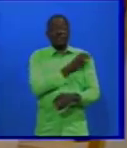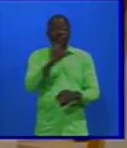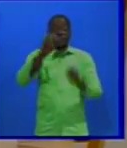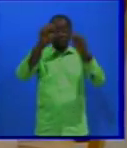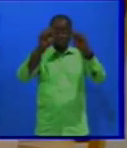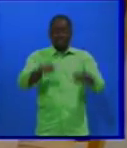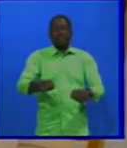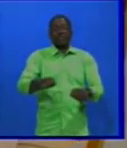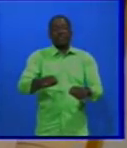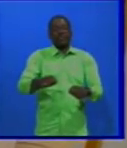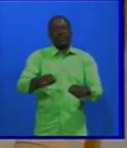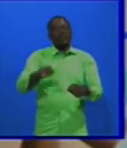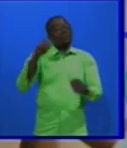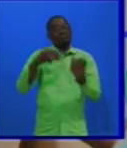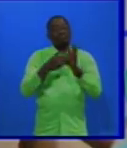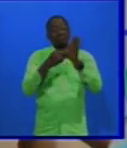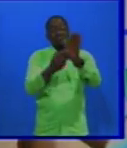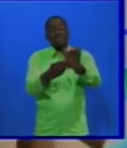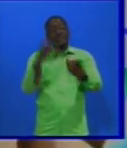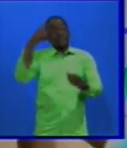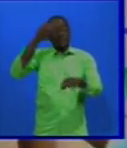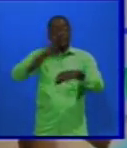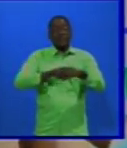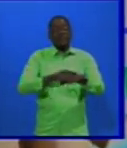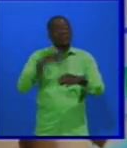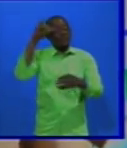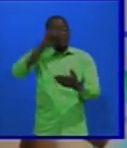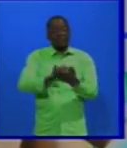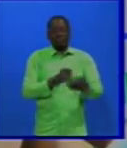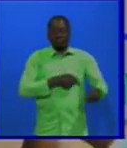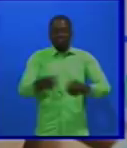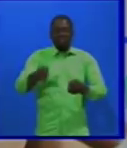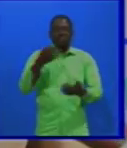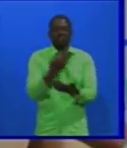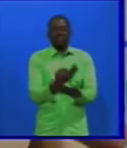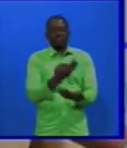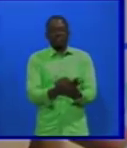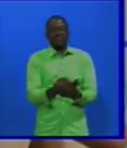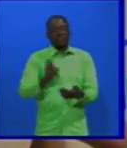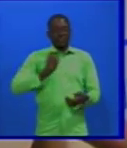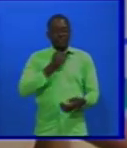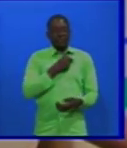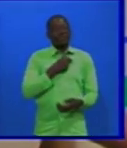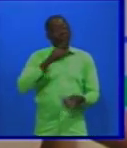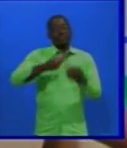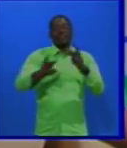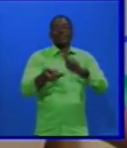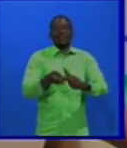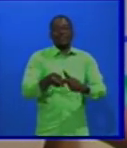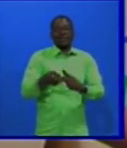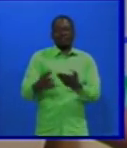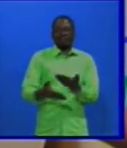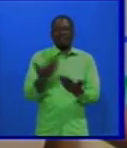en termes de modalités de mise en œuvre, en termes de procédures administratives et financières de notre bailleur, ce qui va